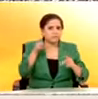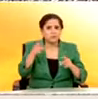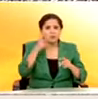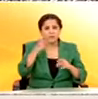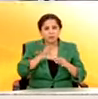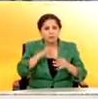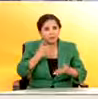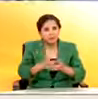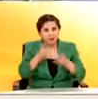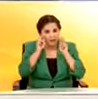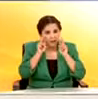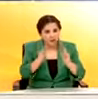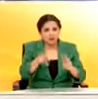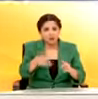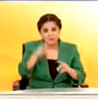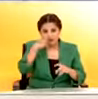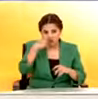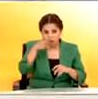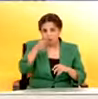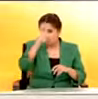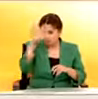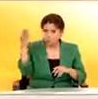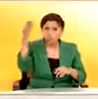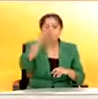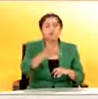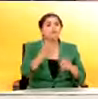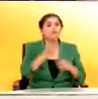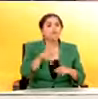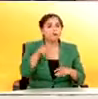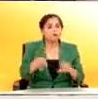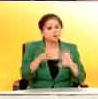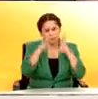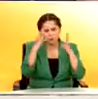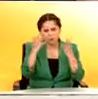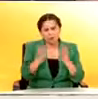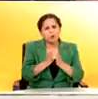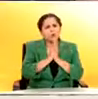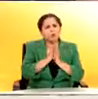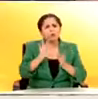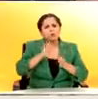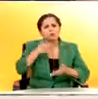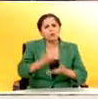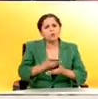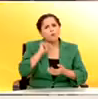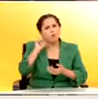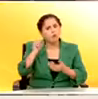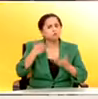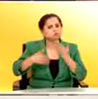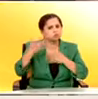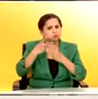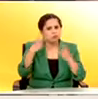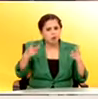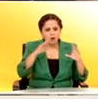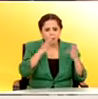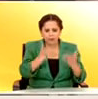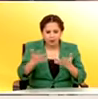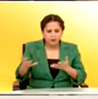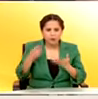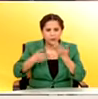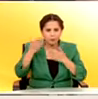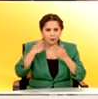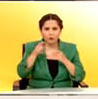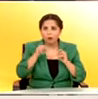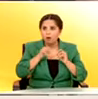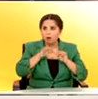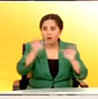के लिए थाईलैंड के राजा भी पहुंचे थे। पूरे विश्व में भगवान बुद्ध के पवित्र अवशेषों के प्रति इस प्रकार